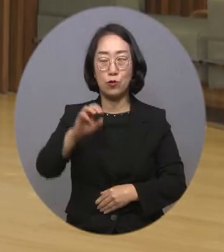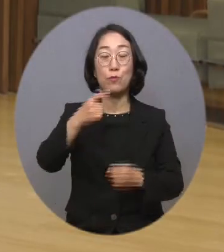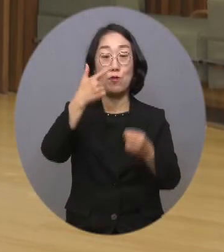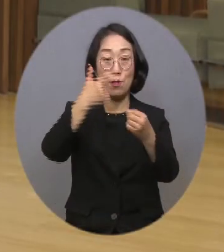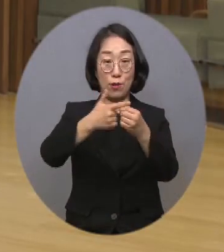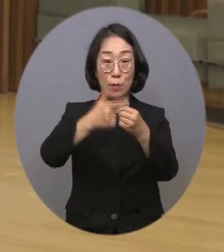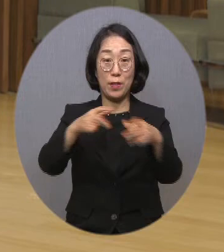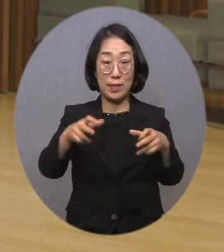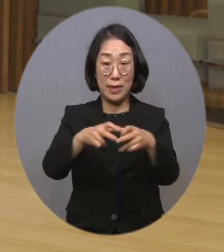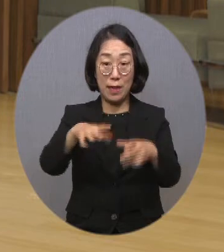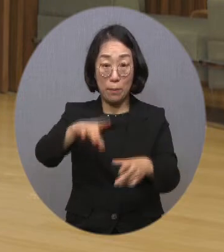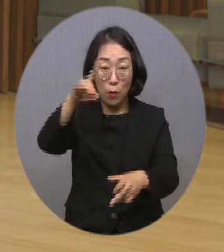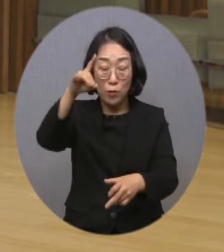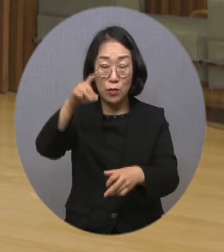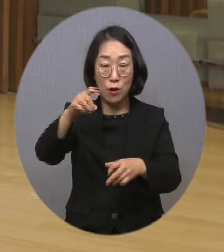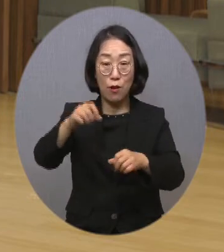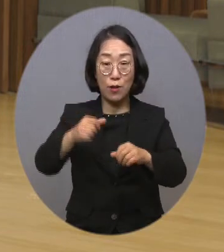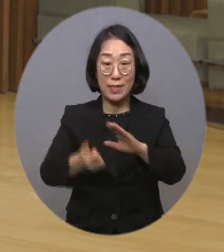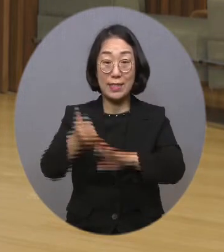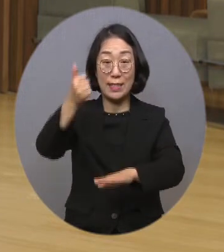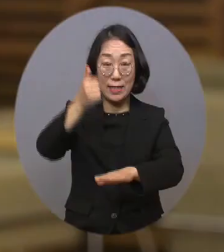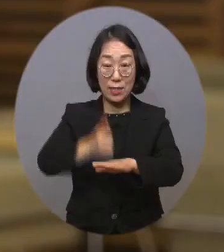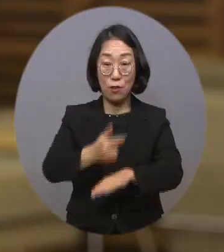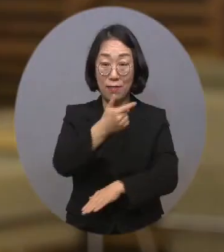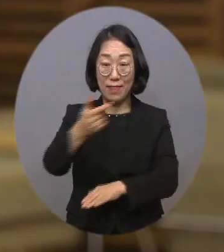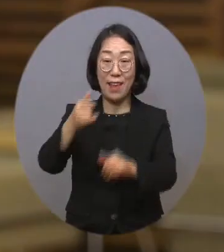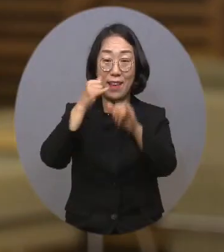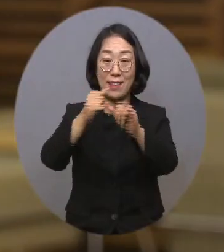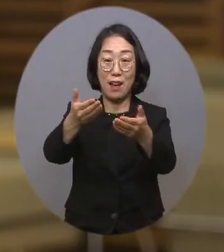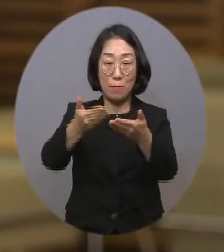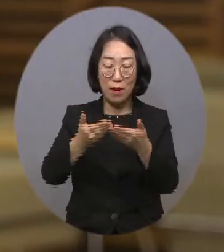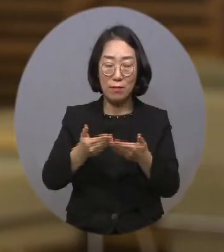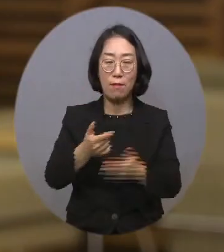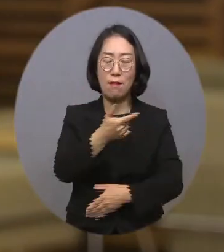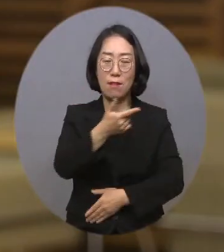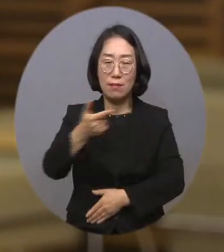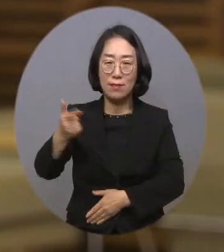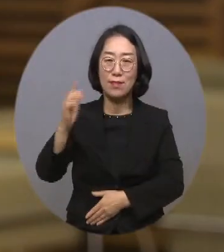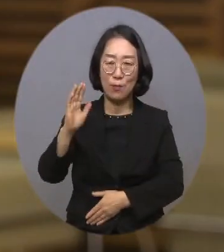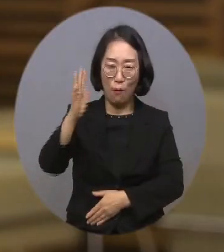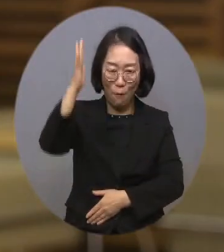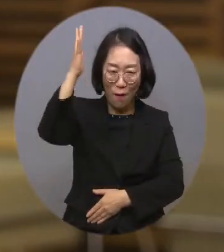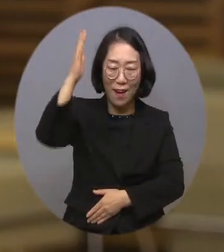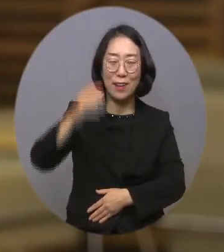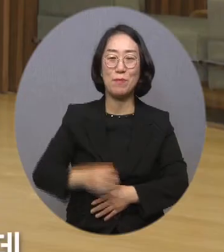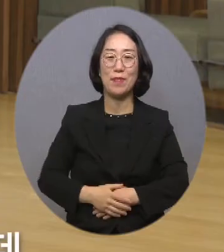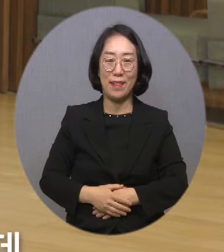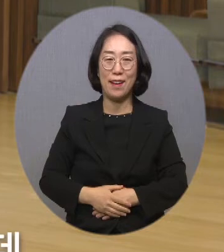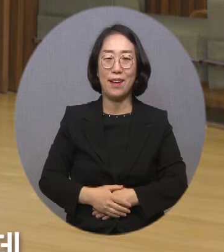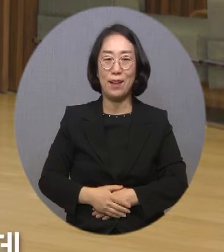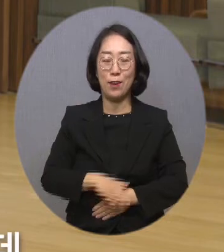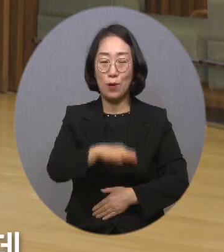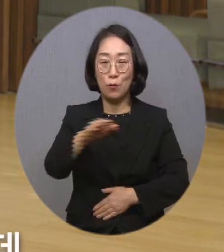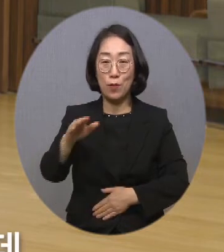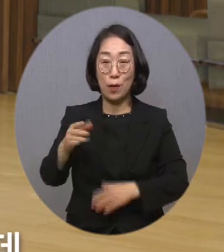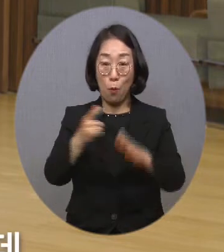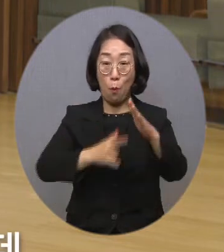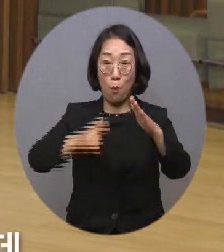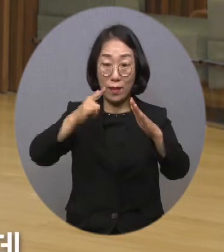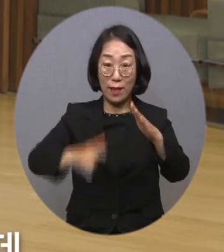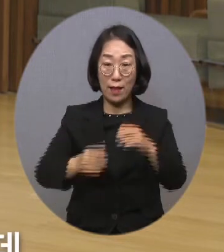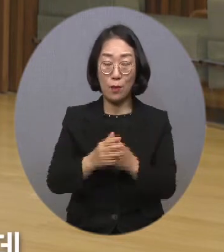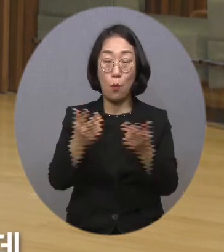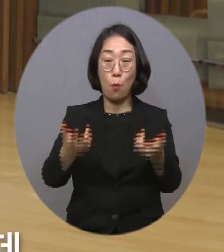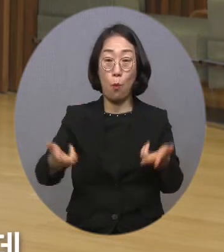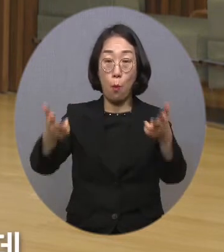26번째 장애인 먼저 실천 대상을 받게 돼서 대단히 큰 영광으로 생각을 하고 있습니다. 우리 공단은